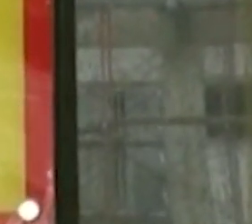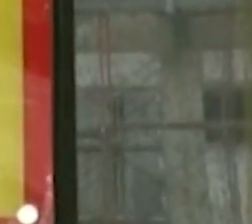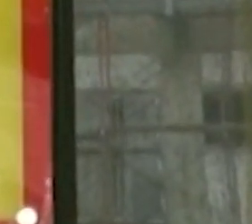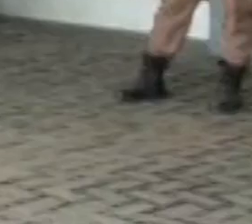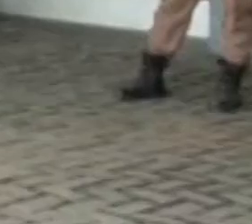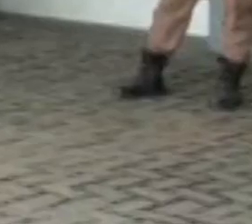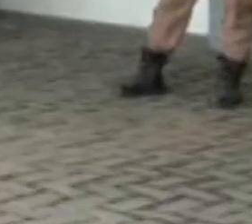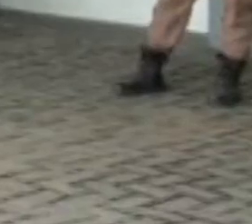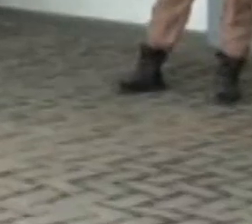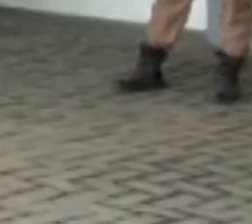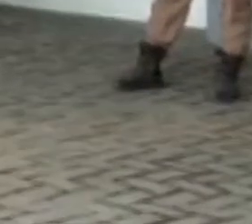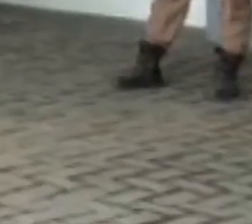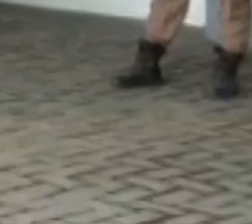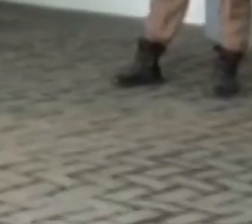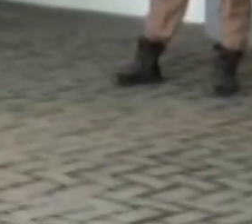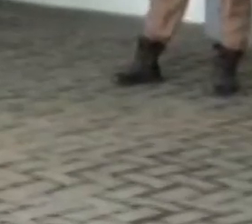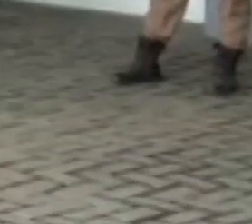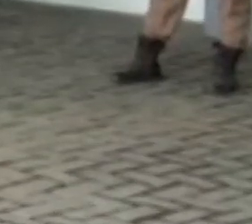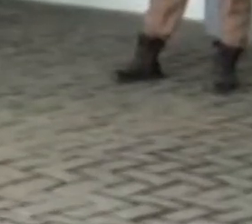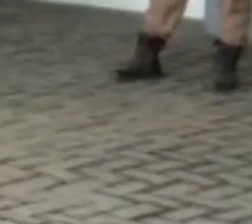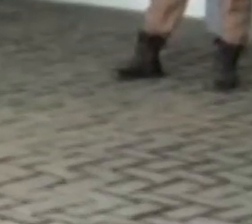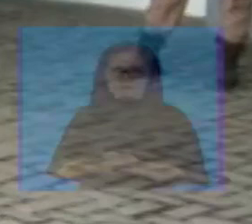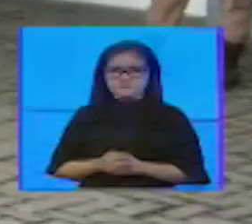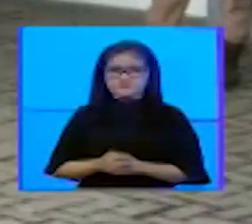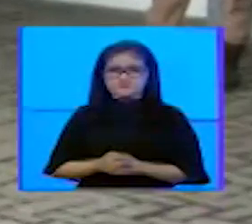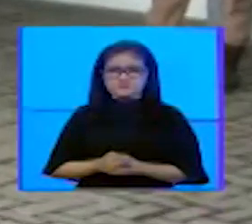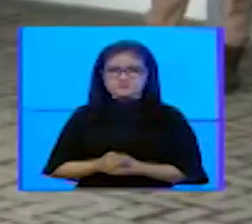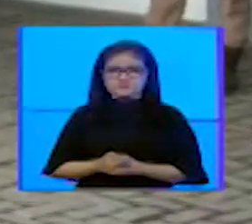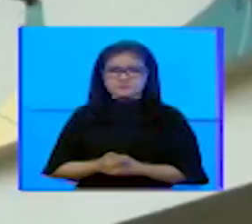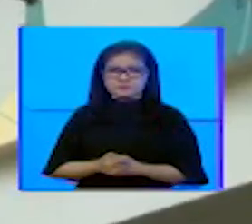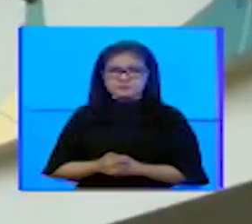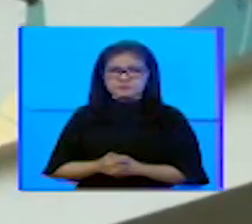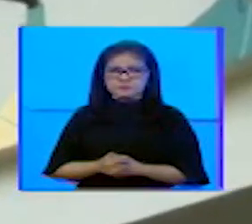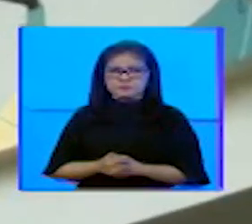Dari Bekasi, Jawa Barat, Rahmat Hidayat, iNews, melaporkan.